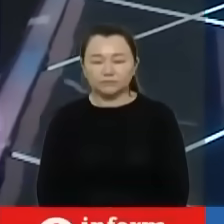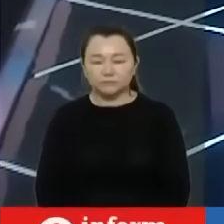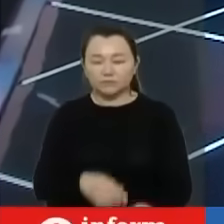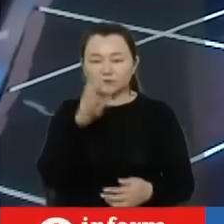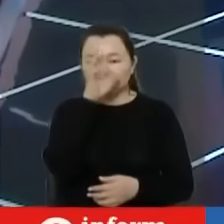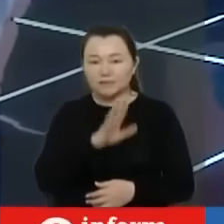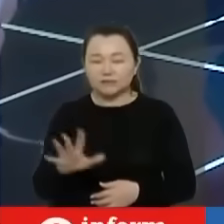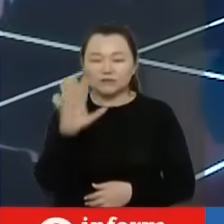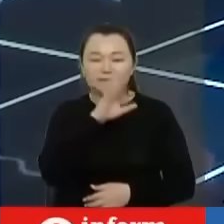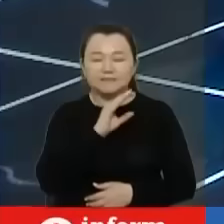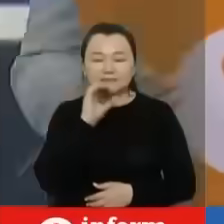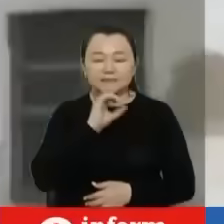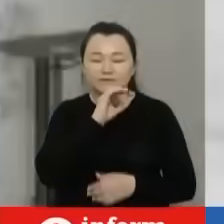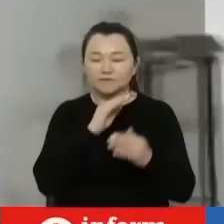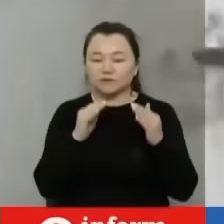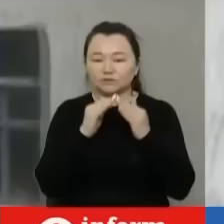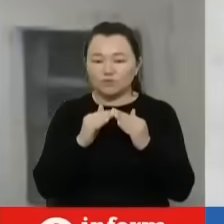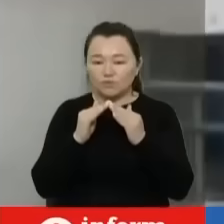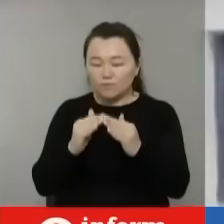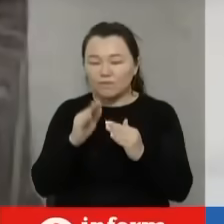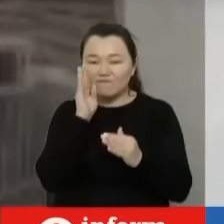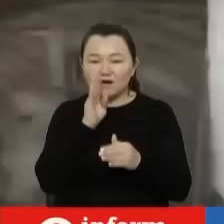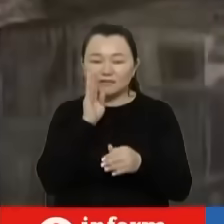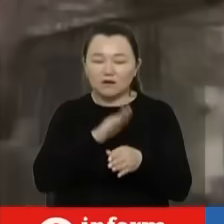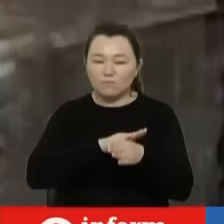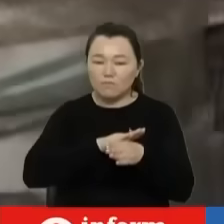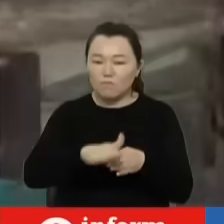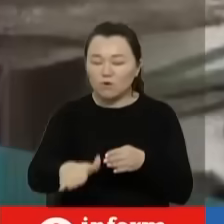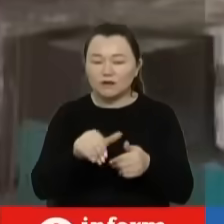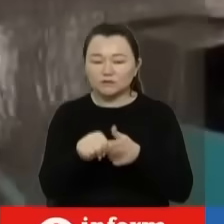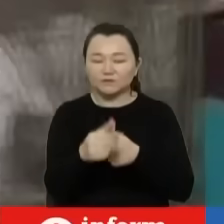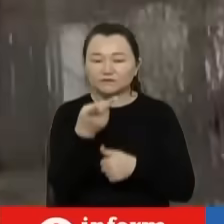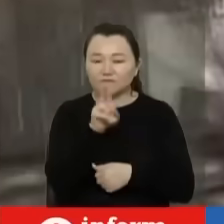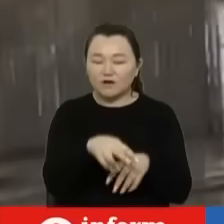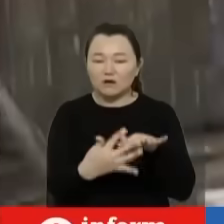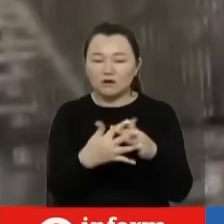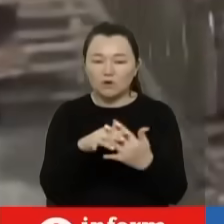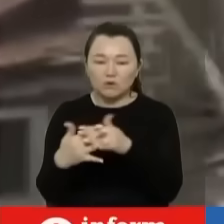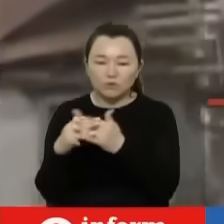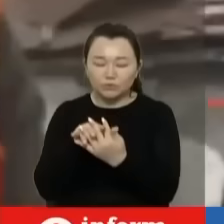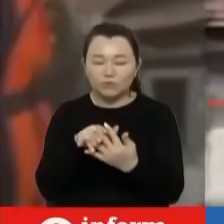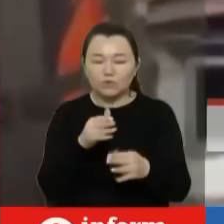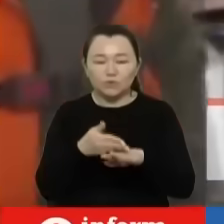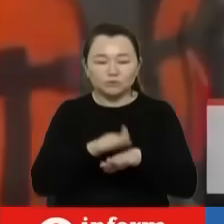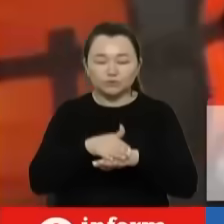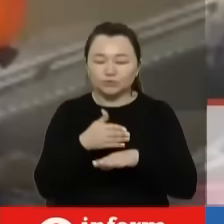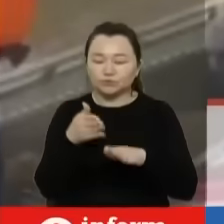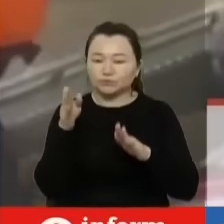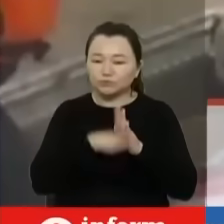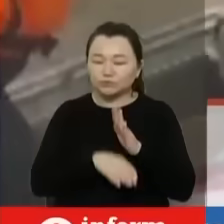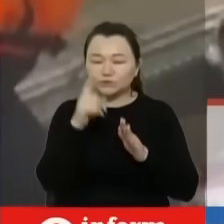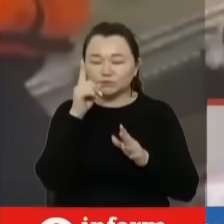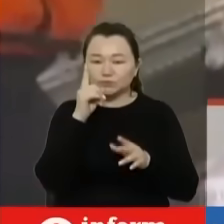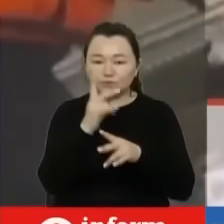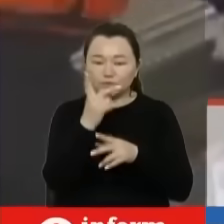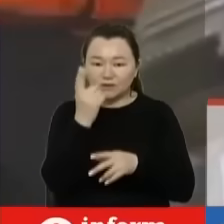Еліміздің солтүстігінде үйлерді су басып жатыр. Әсіресе екі ауданда жағдай қиын. Арыны қатты тасқын бір күннің ішінде